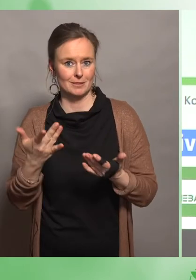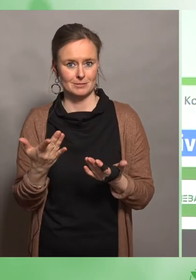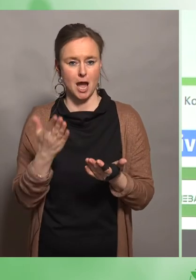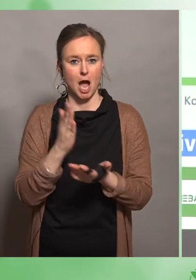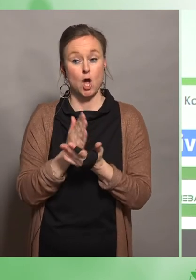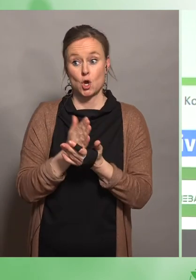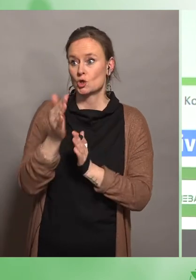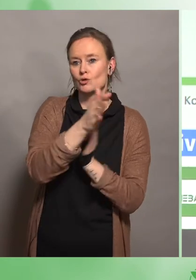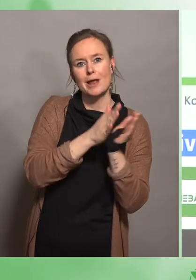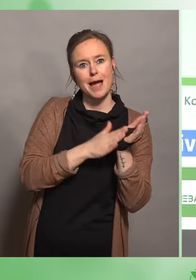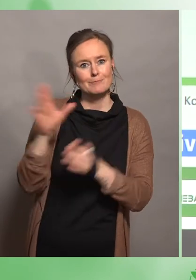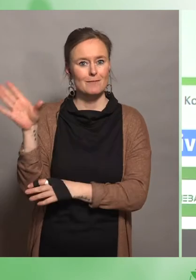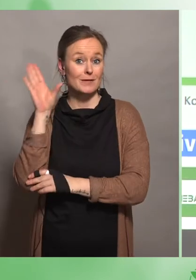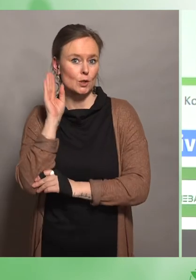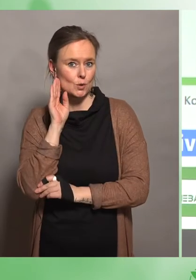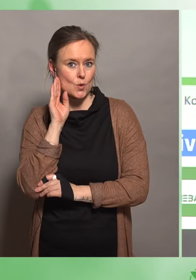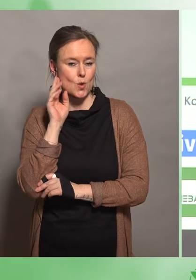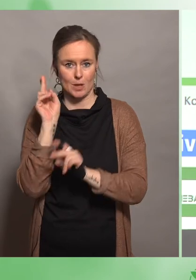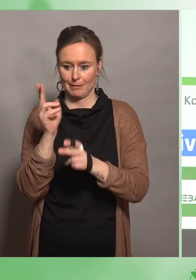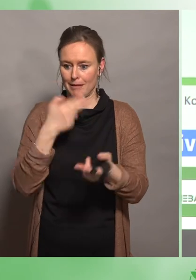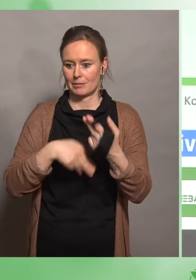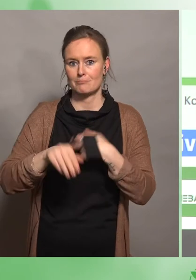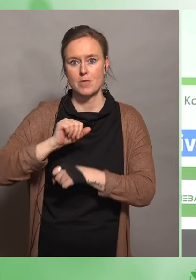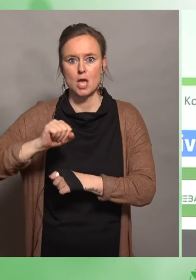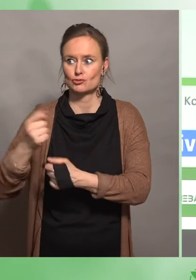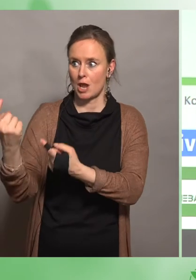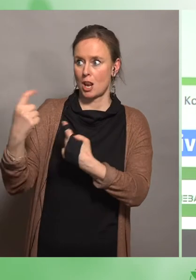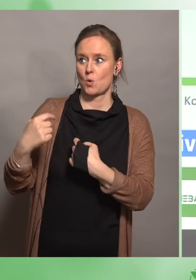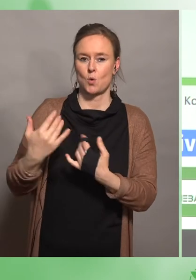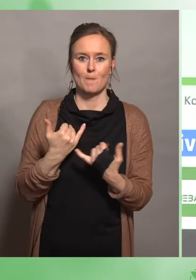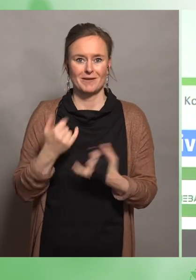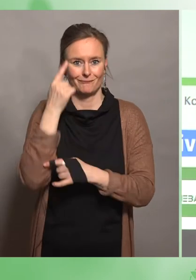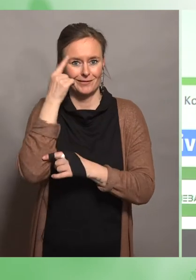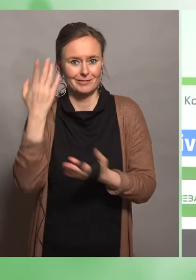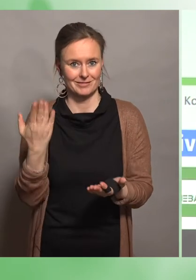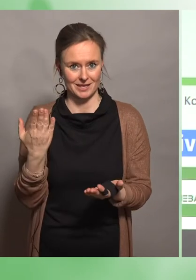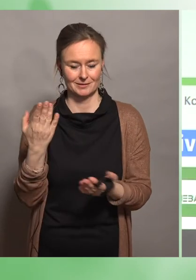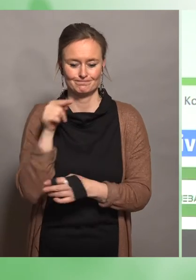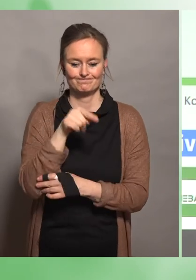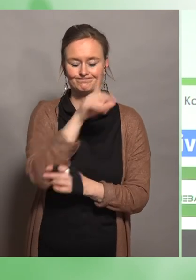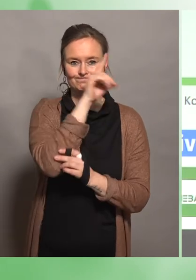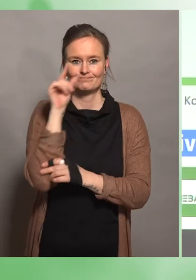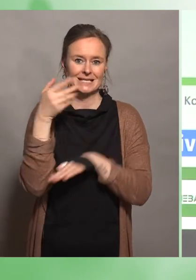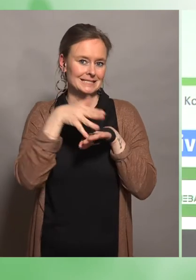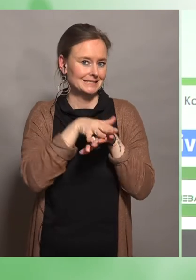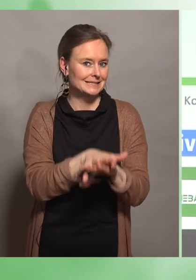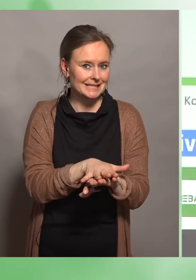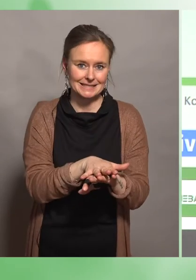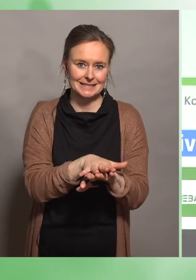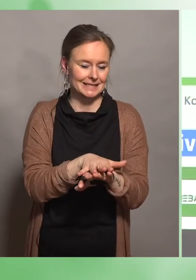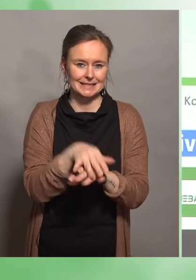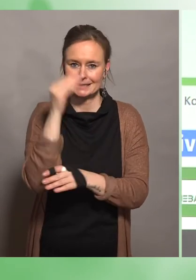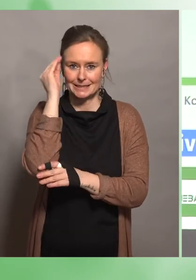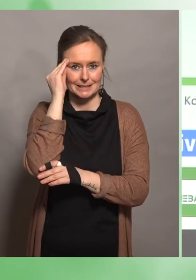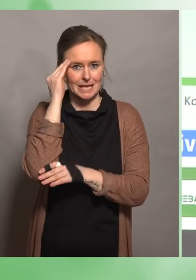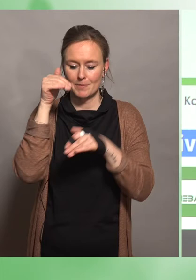gehört, es kann schneller kommen, als man denkt. Und diese Menschen zu integrieren, ich glaube, das müssen wir